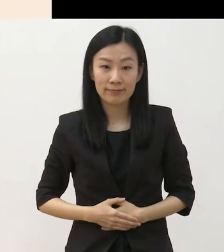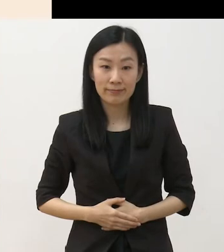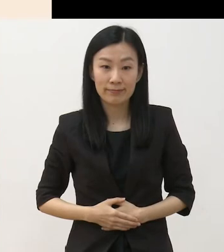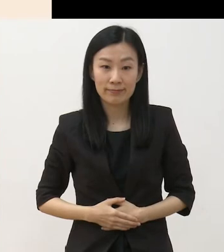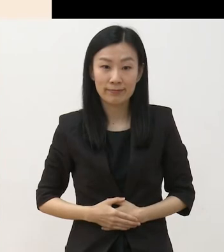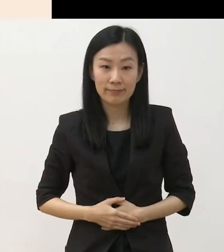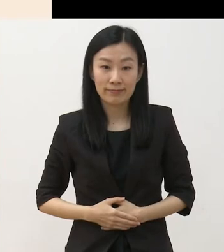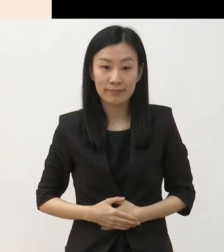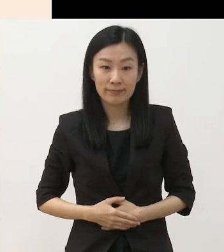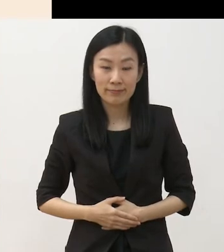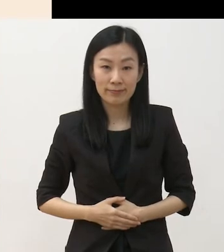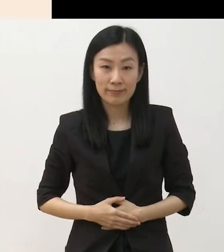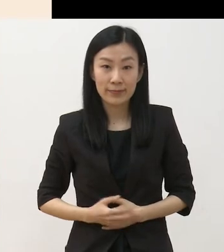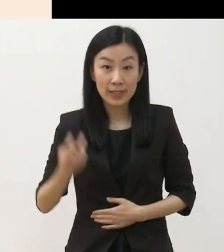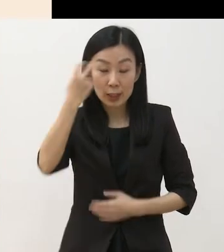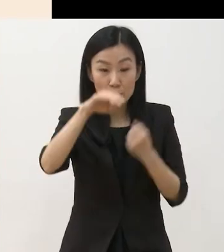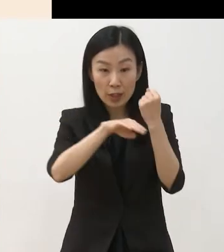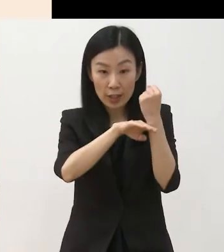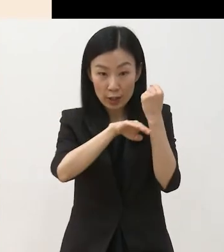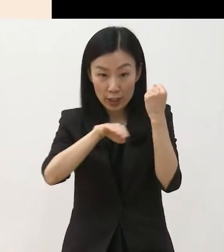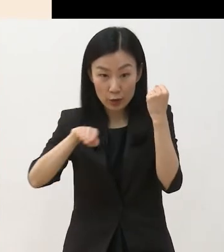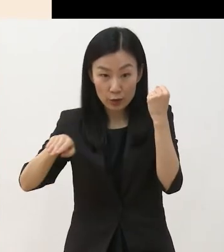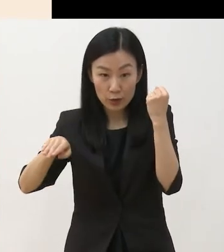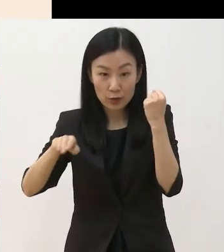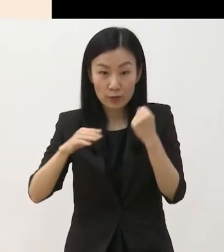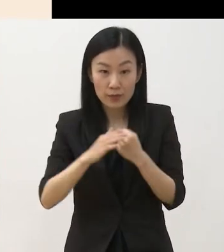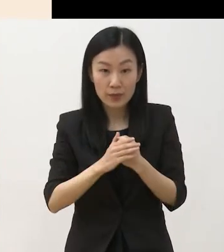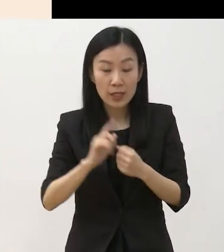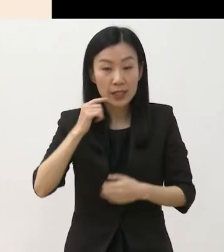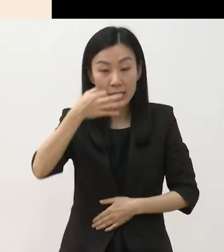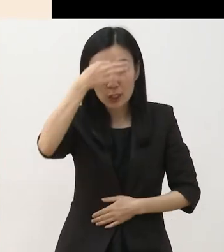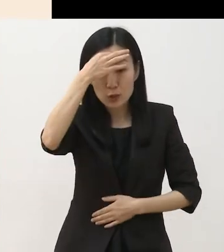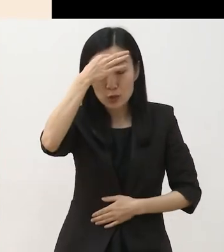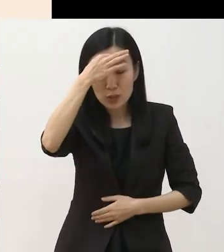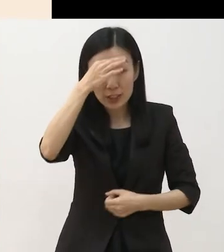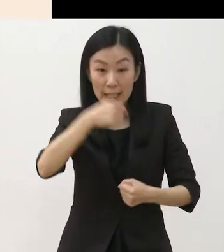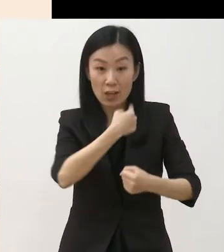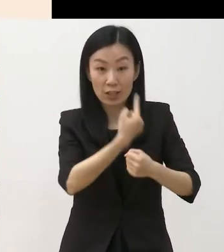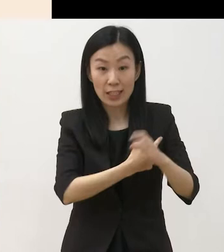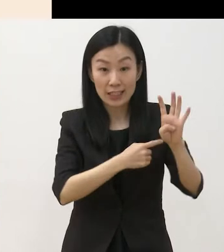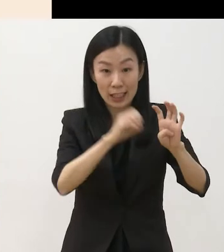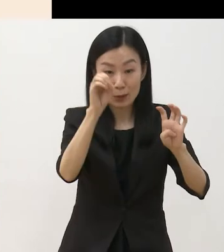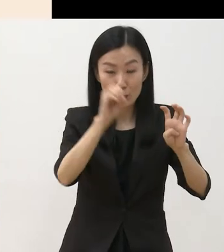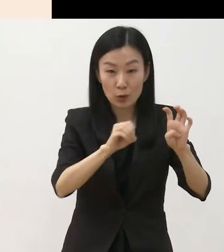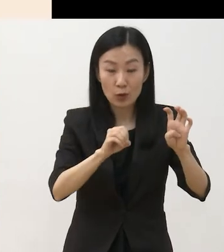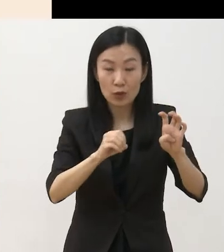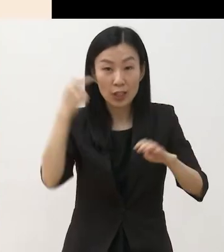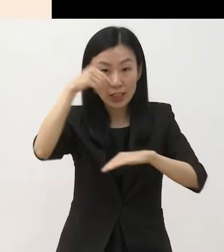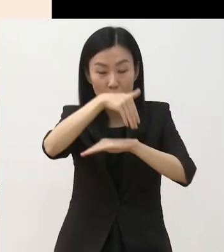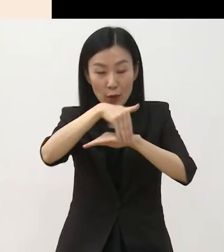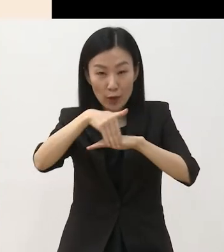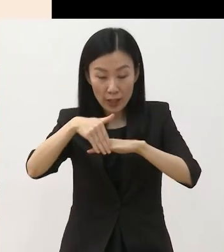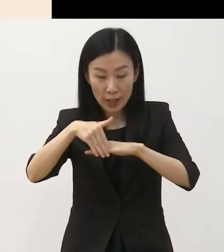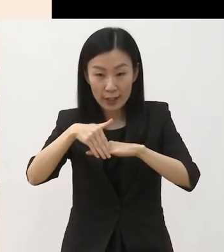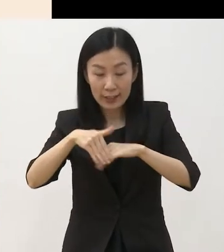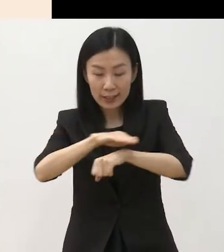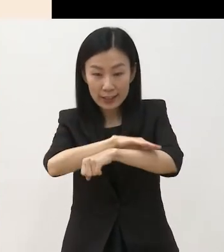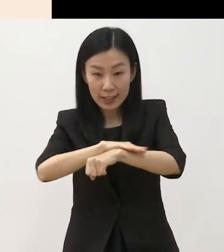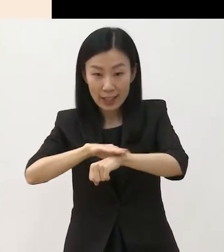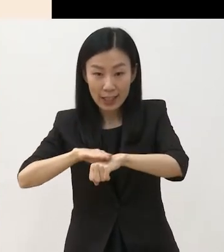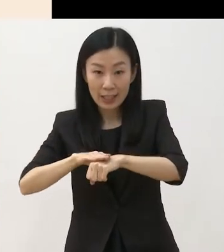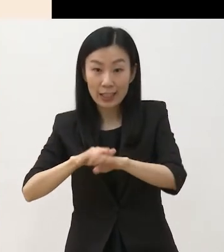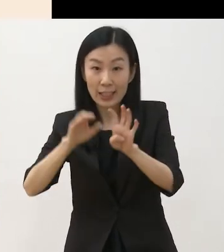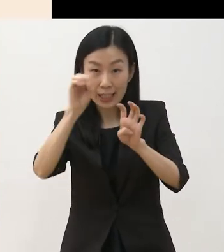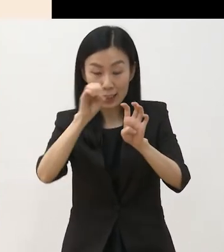사업 심의의 기준은 사업과의 부합성과 예술의 역량이 약 40%, 그다음에 계획의 충실성과 실현 가능성이